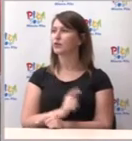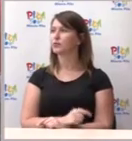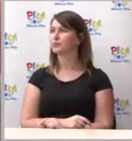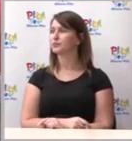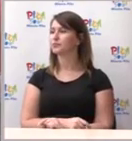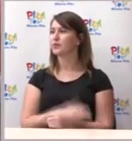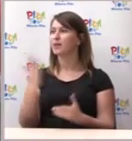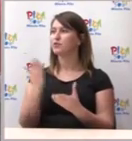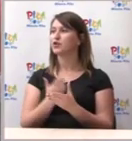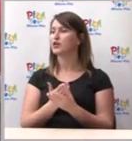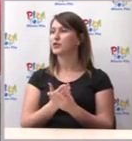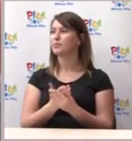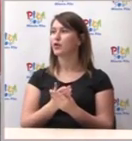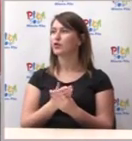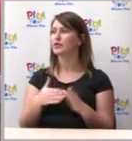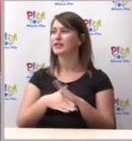przedsiębiorcy w latach